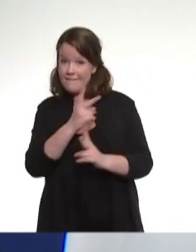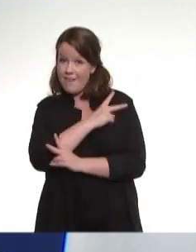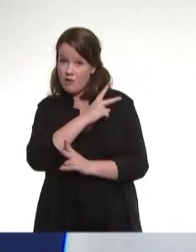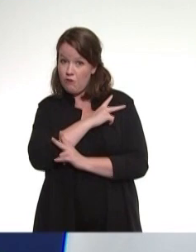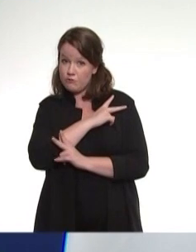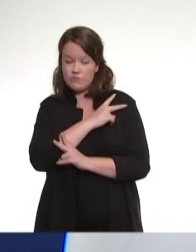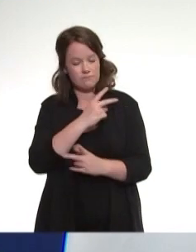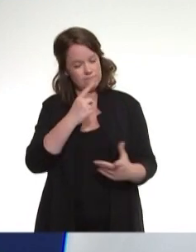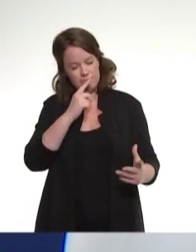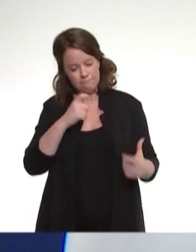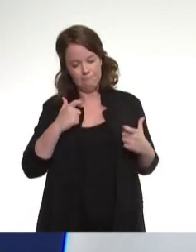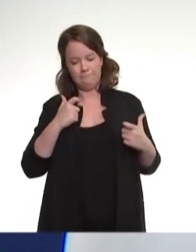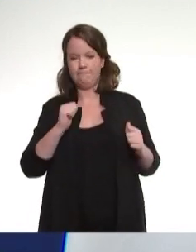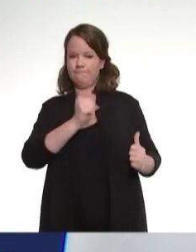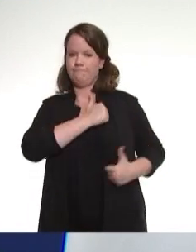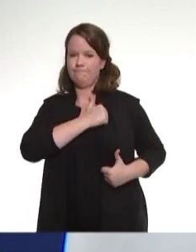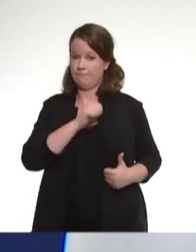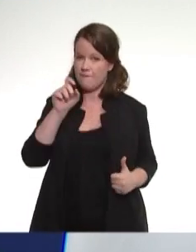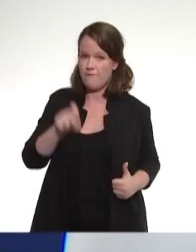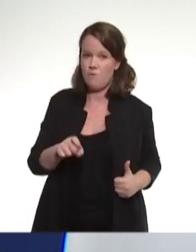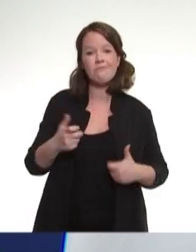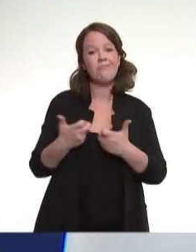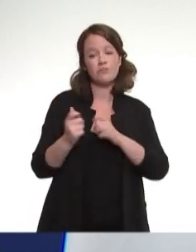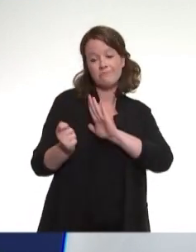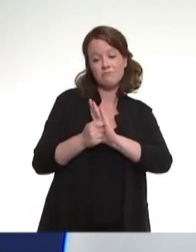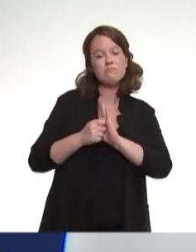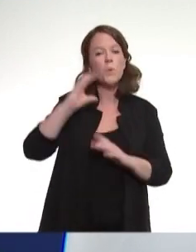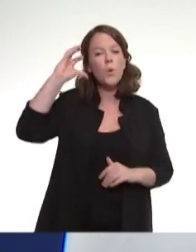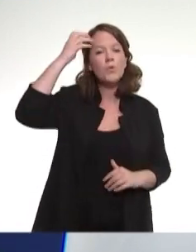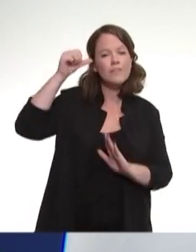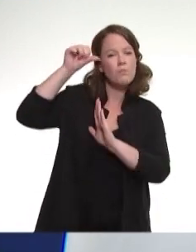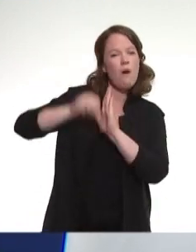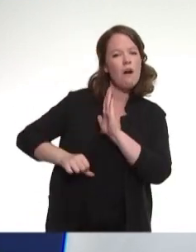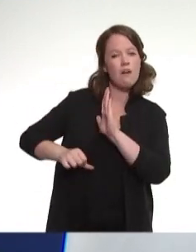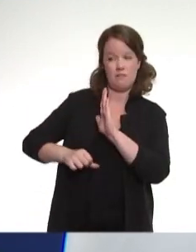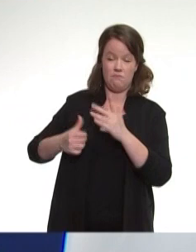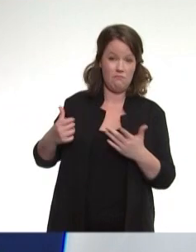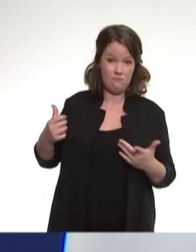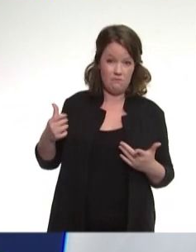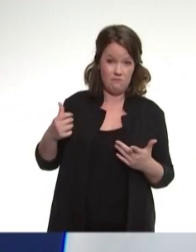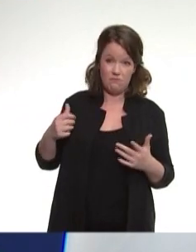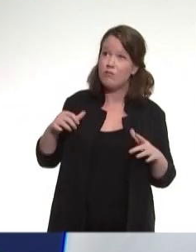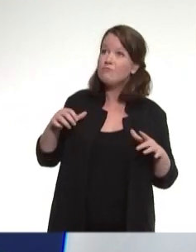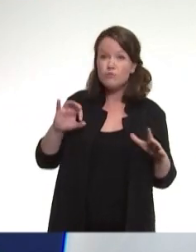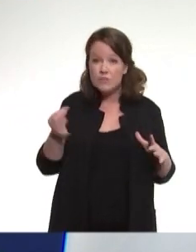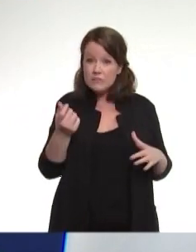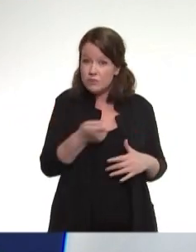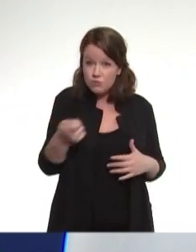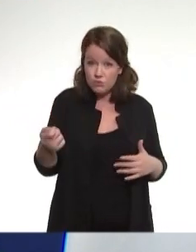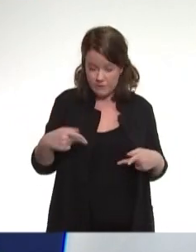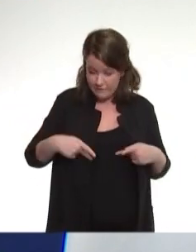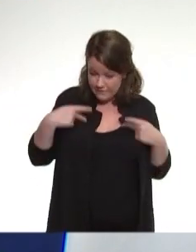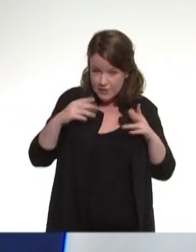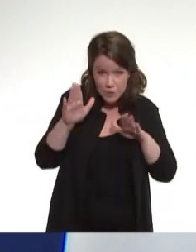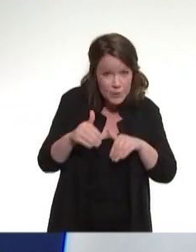estivale et notamment du mois d'août doit nous servir de leçon collectivement on n'est pas invincible face au virus on doit vivre on doit évoluer